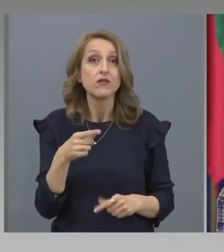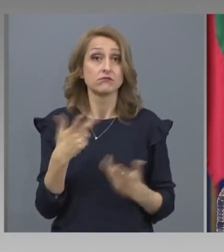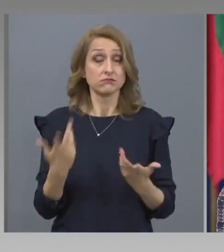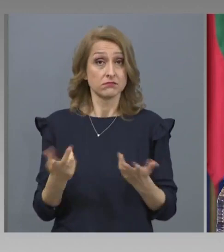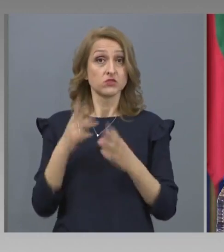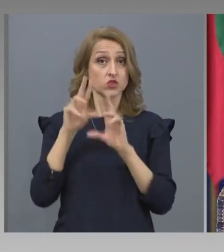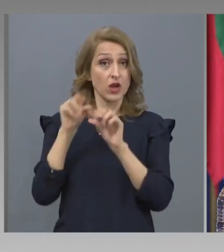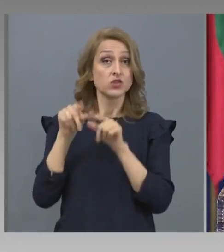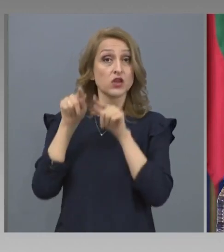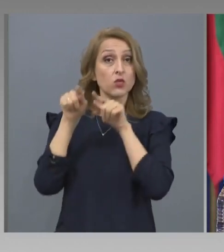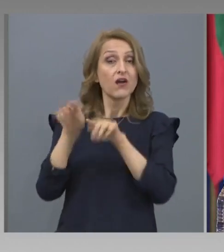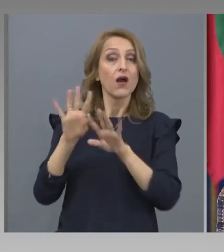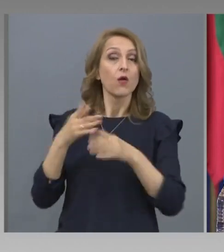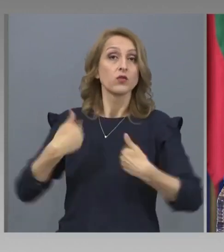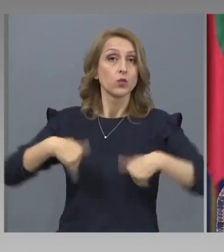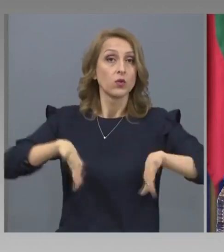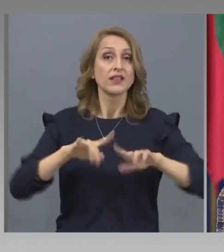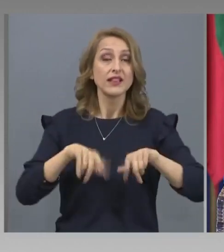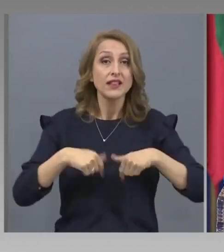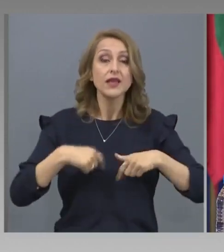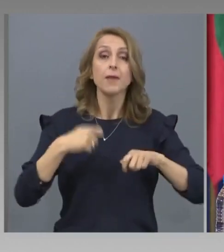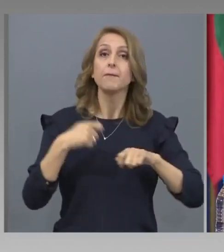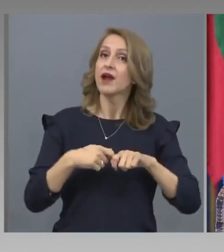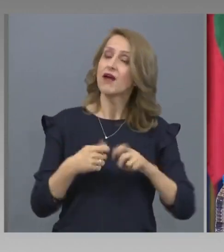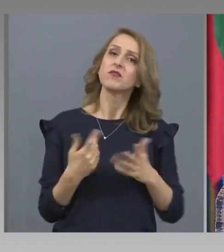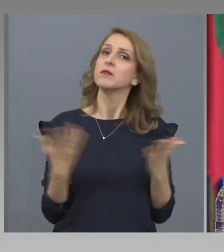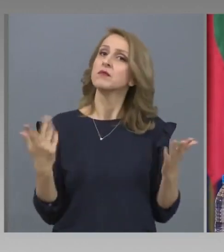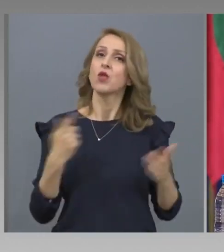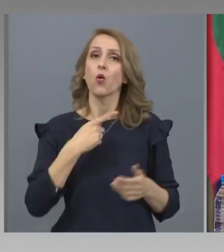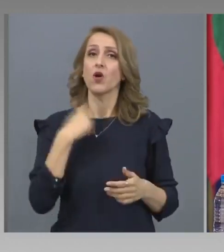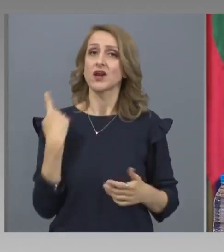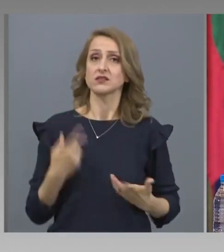дори, че в момента това, което правим, е редко рисково.